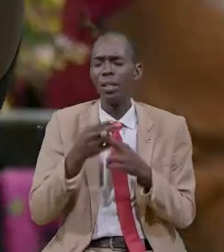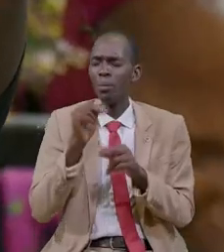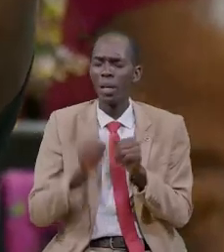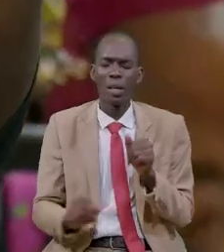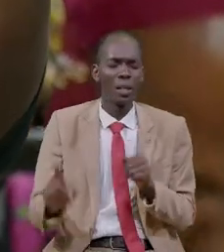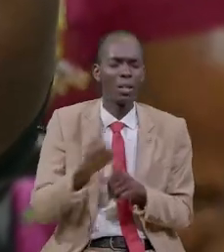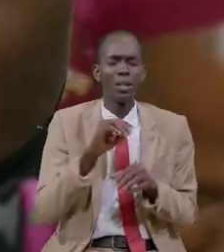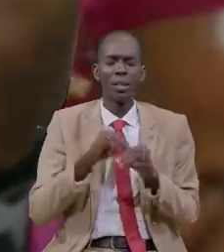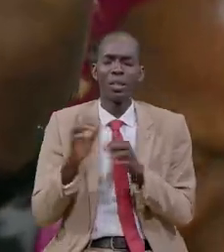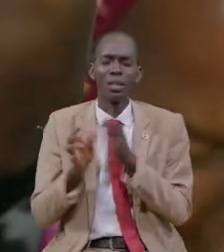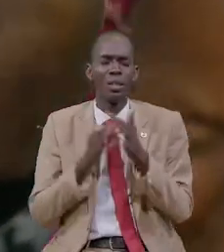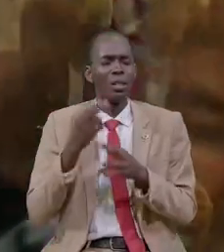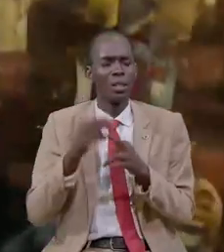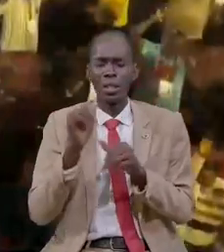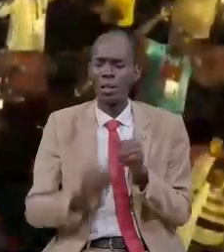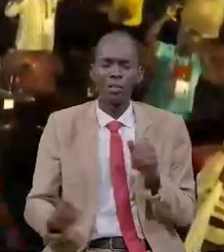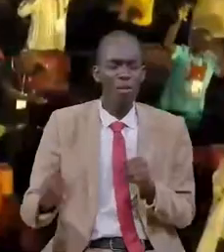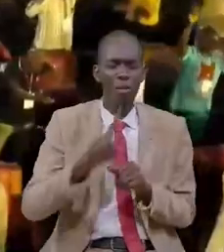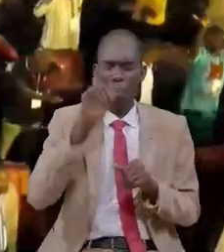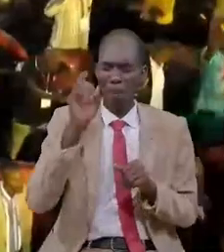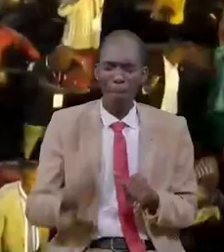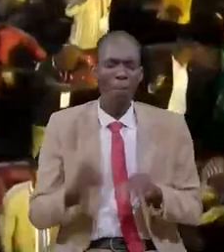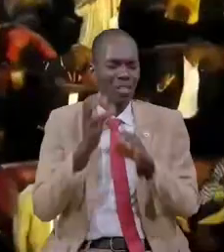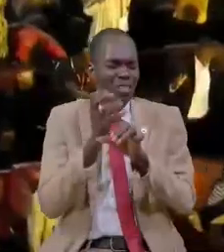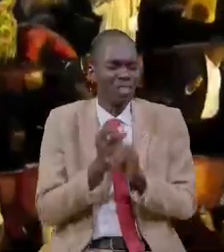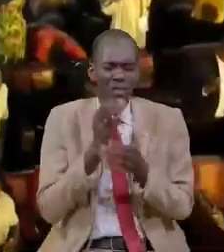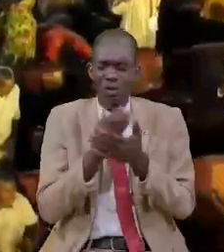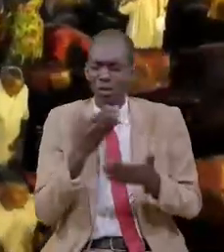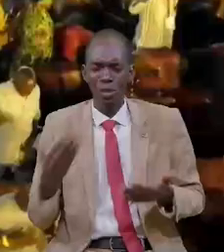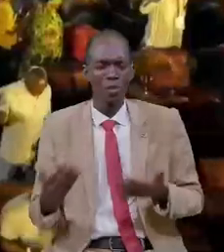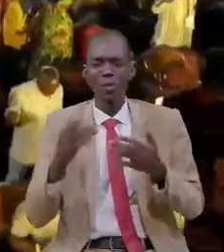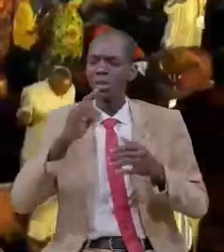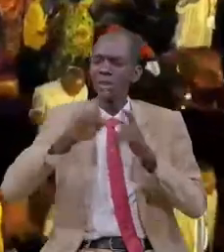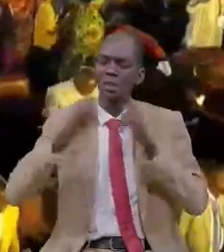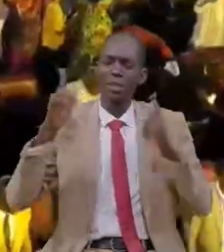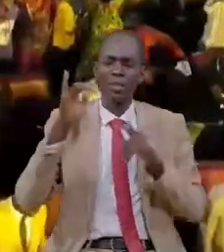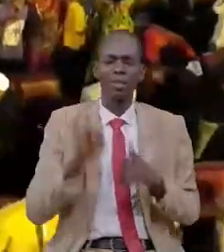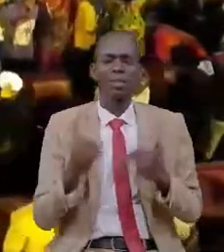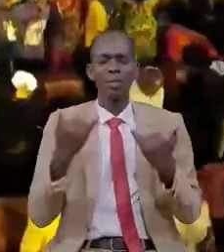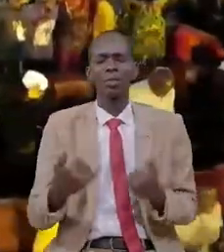Chacun, pour tout le monde, chacun doit recevoir quelque chose de défini.